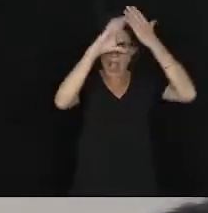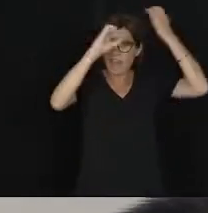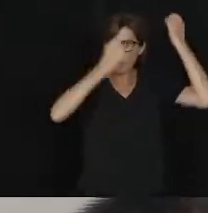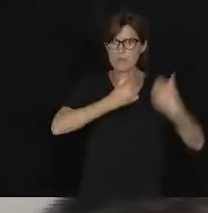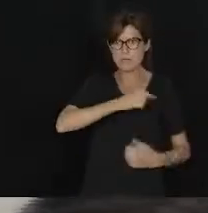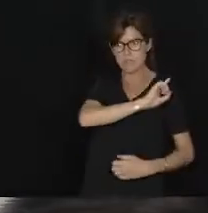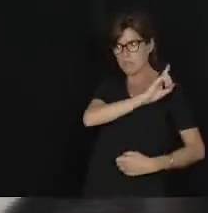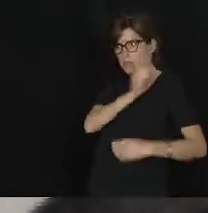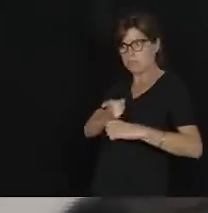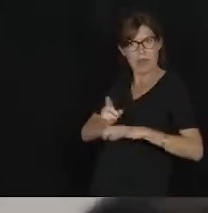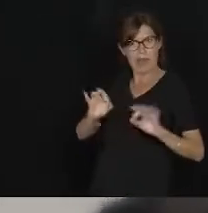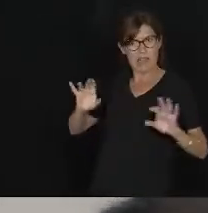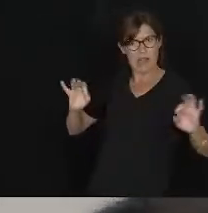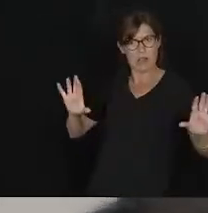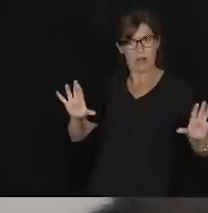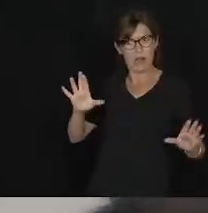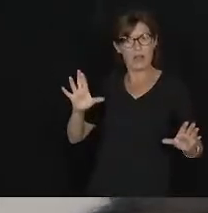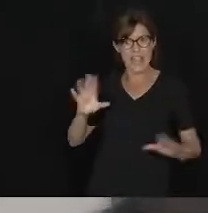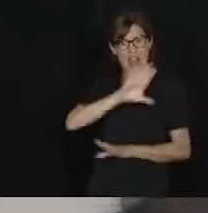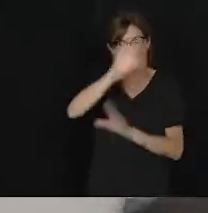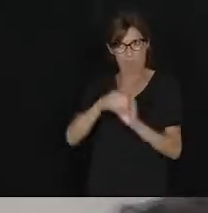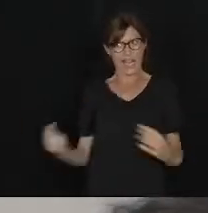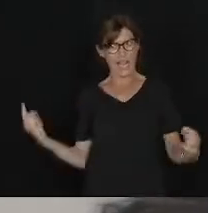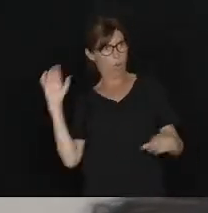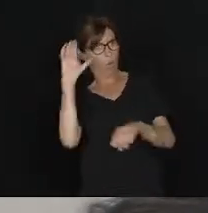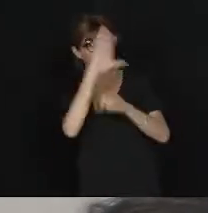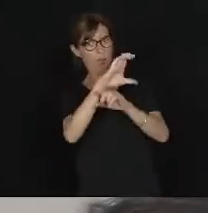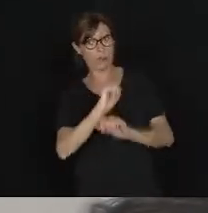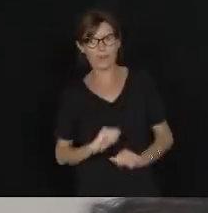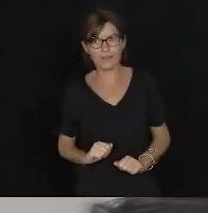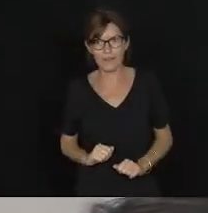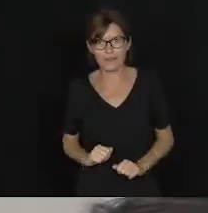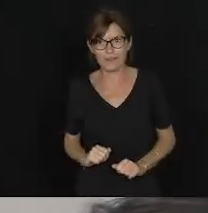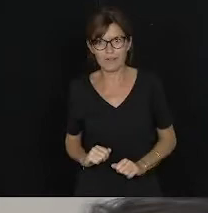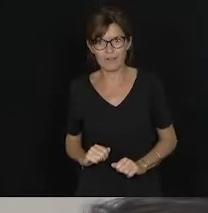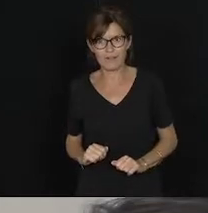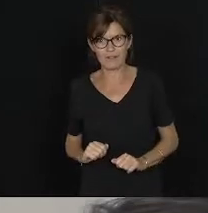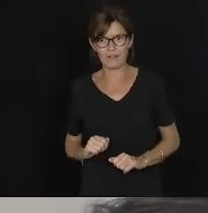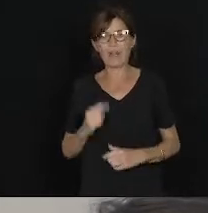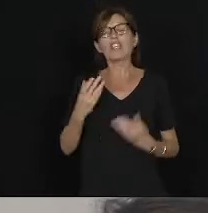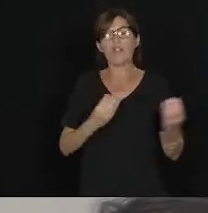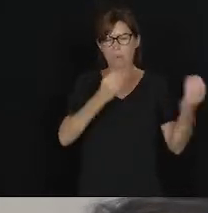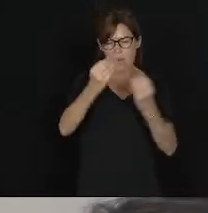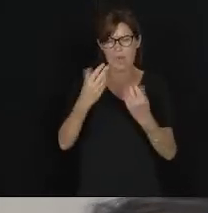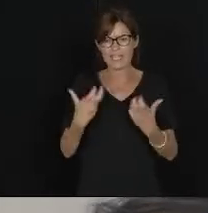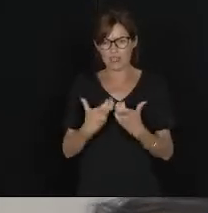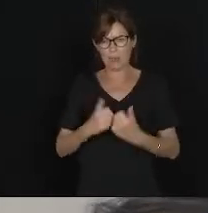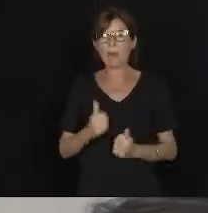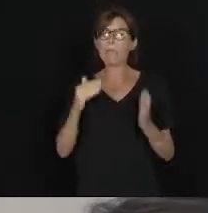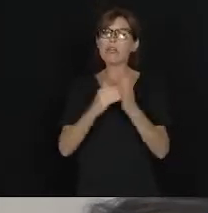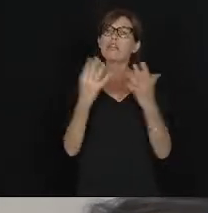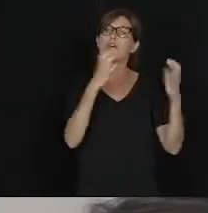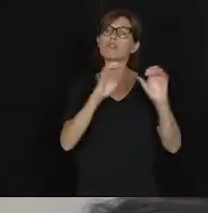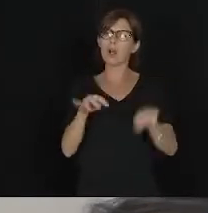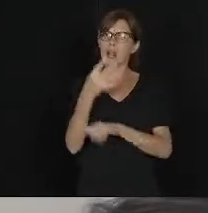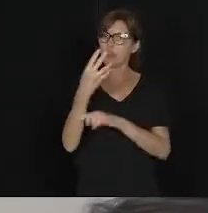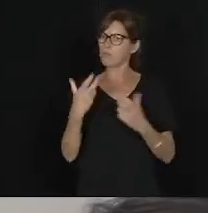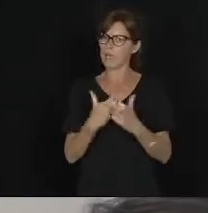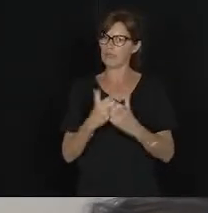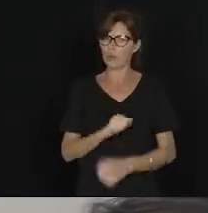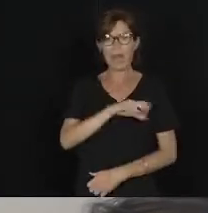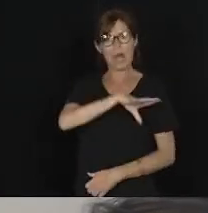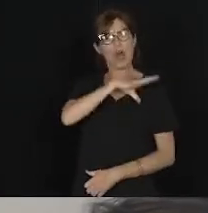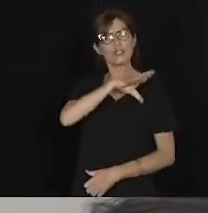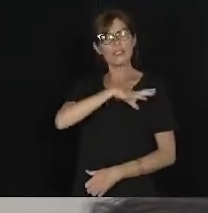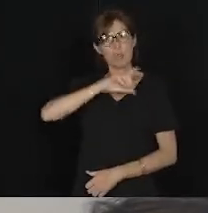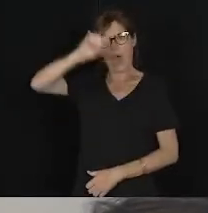parfois contre elles. Je vous donne un exemple, hein, et ça c'est l'ordonnancement, ordonnancement du bas, en quelque sorte. C'est en 1914, par exemple, que les enseignants